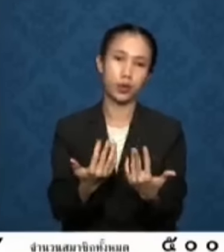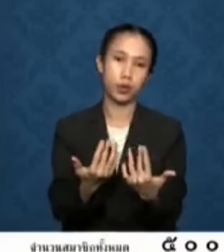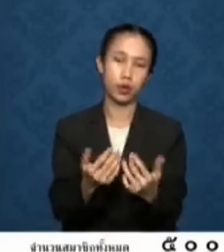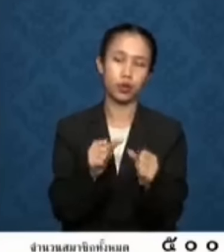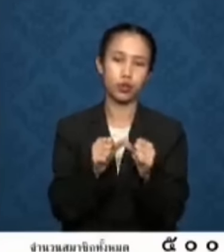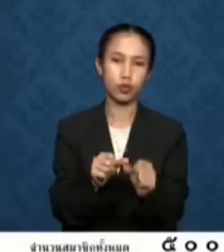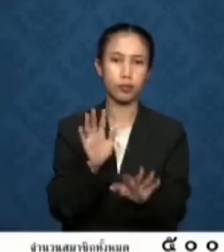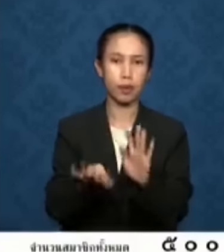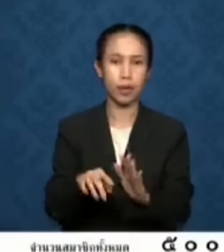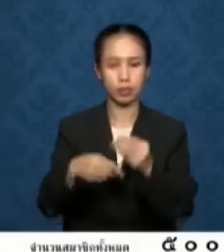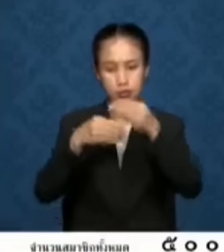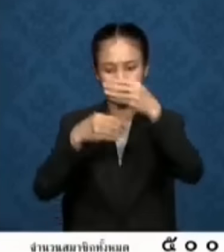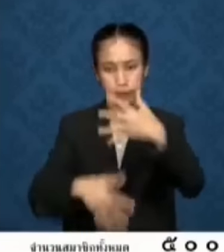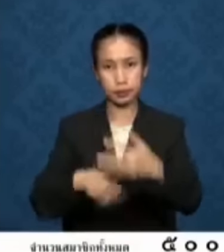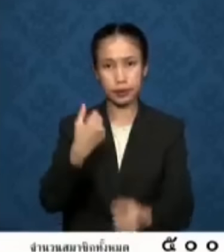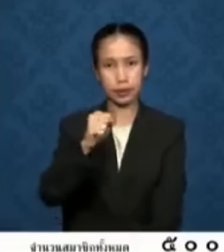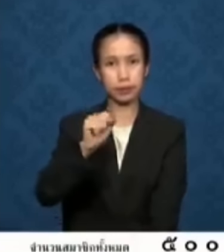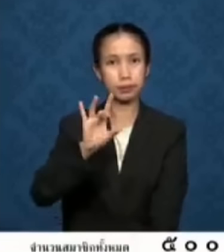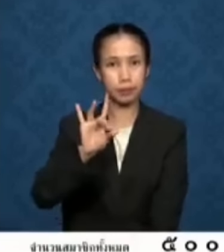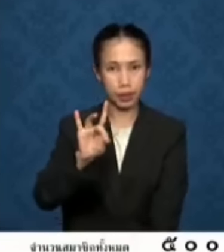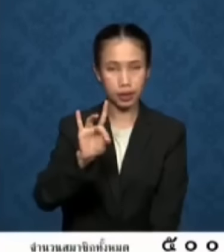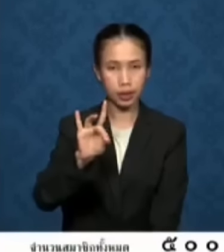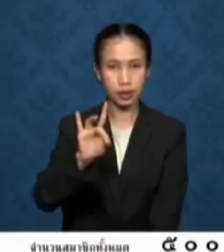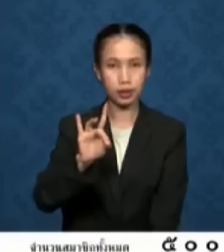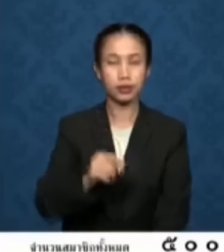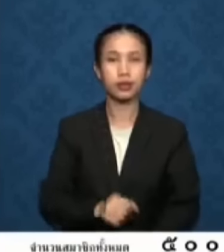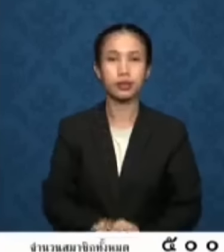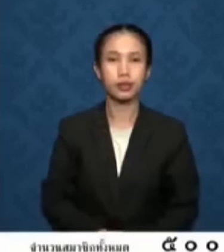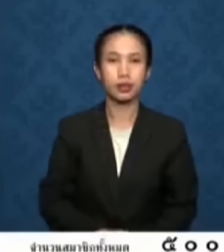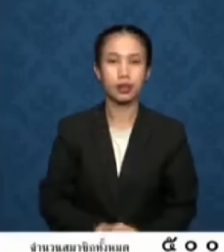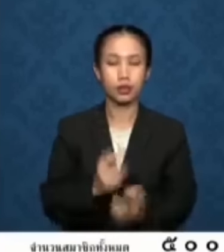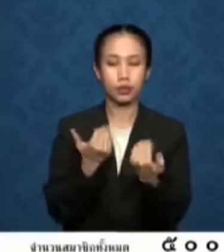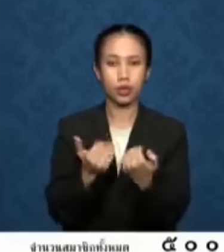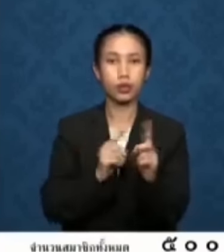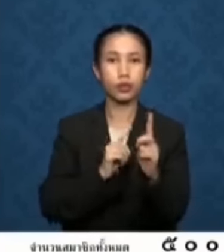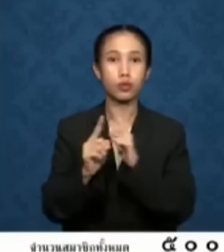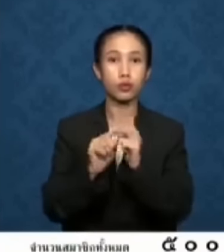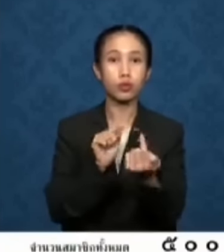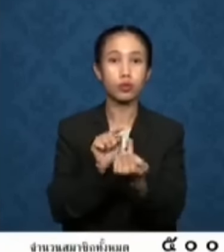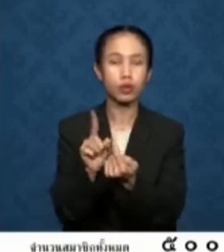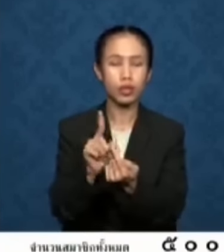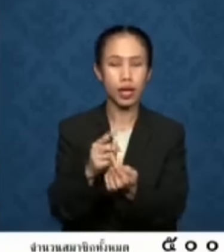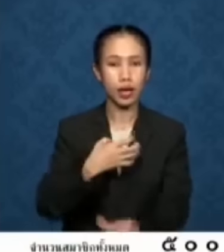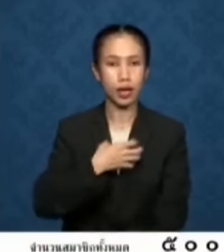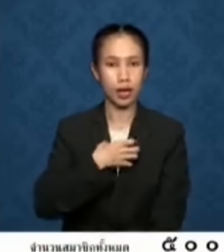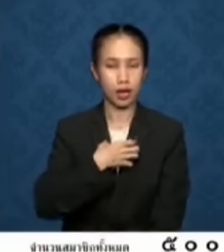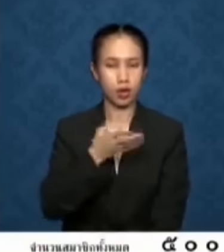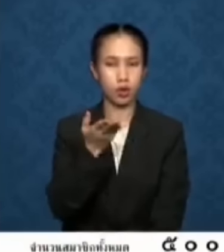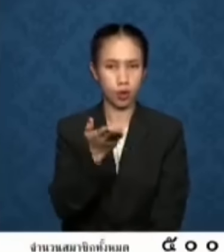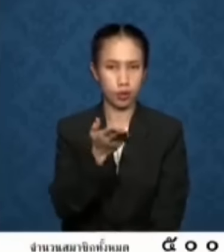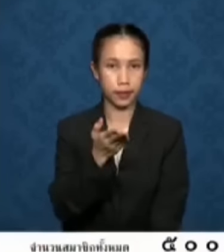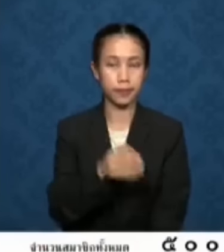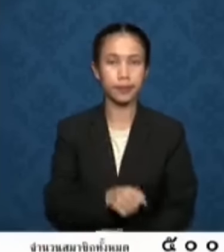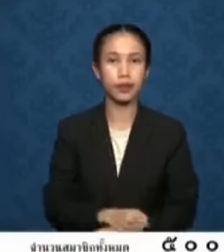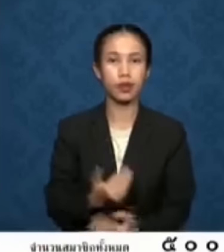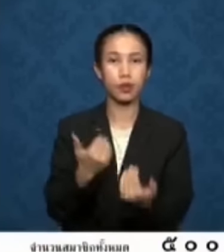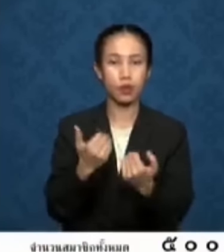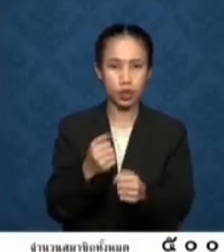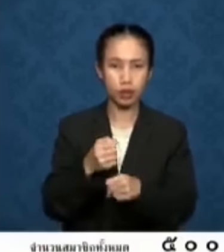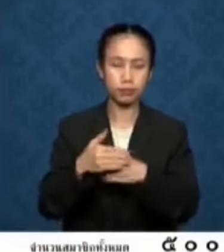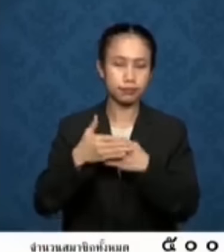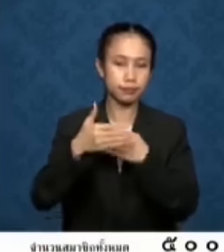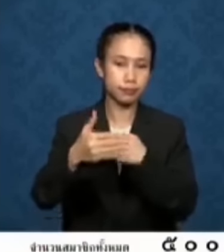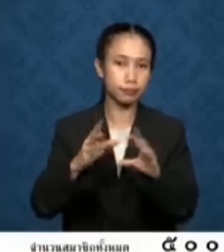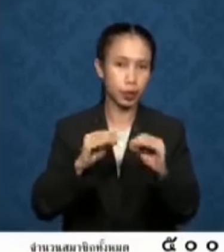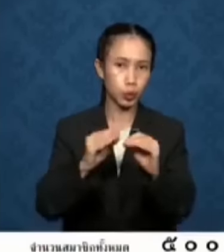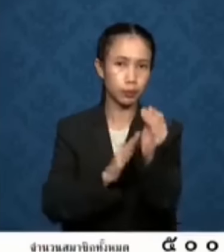าอยู่อีกตั้ง18ฉบับก็ท่านประธานครับฉะนั้นเนี่ยเรื่องที่หารือก็คือว่าผมคิดว่าอยากจะขอคำมั่นนะครับว่าเราเดินกันยาวนิดนึง